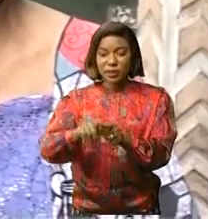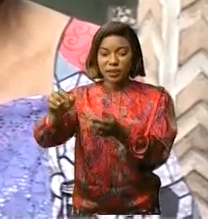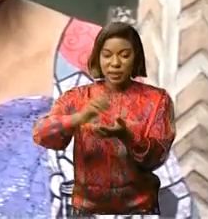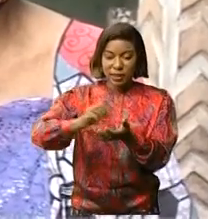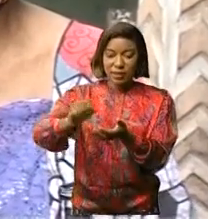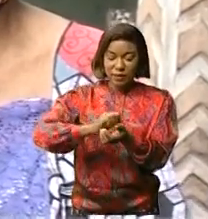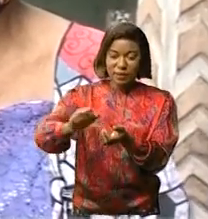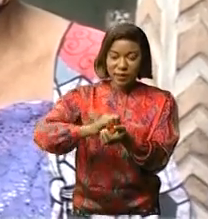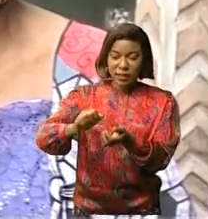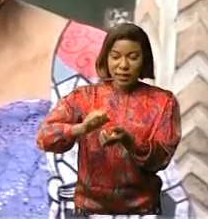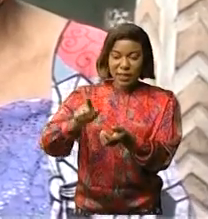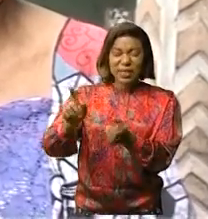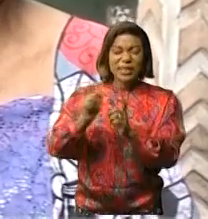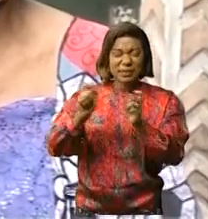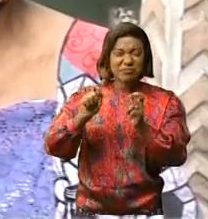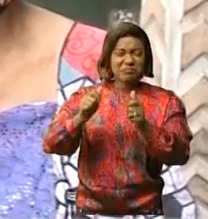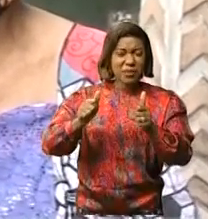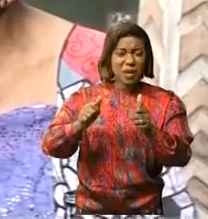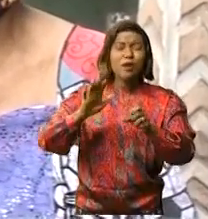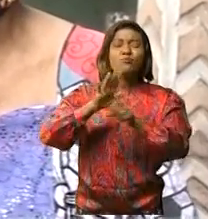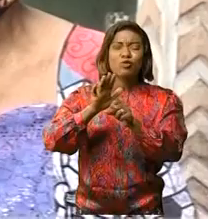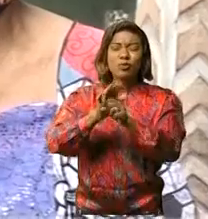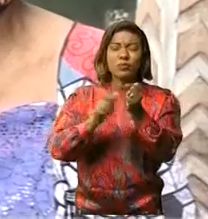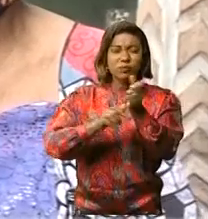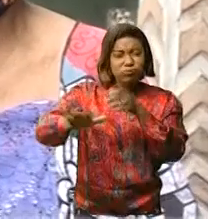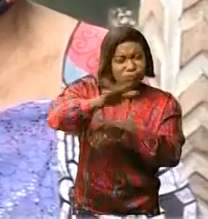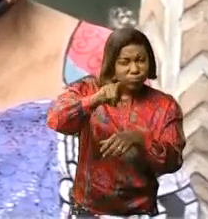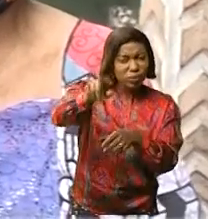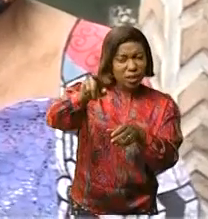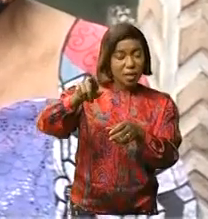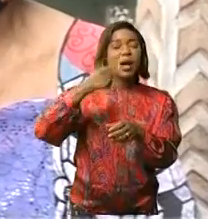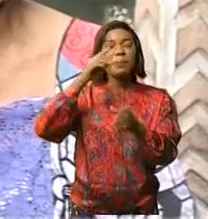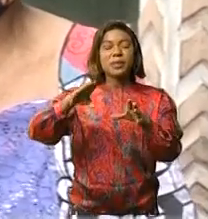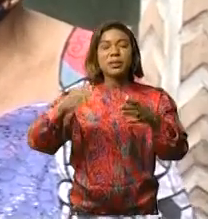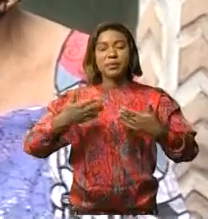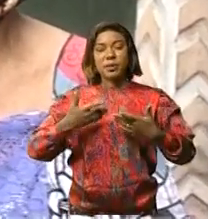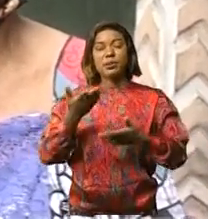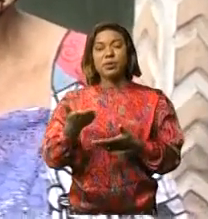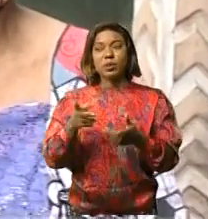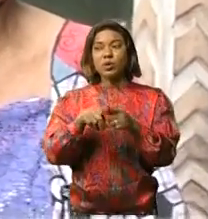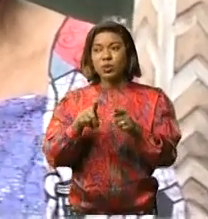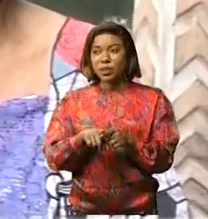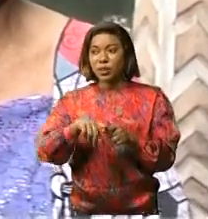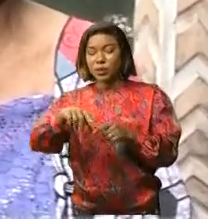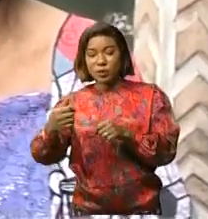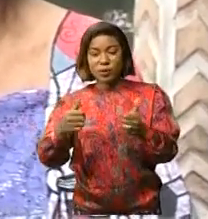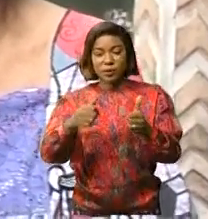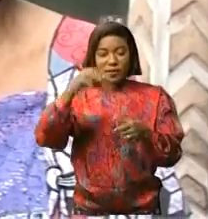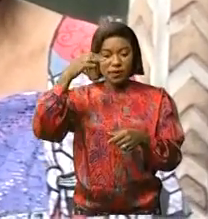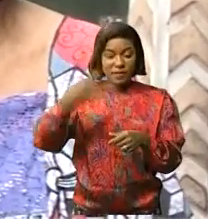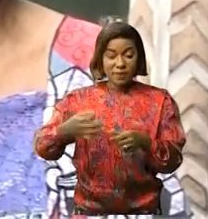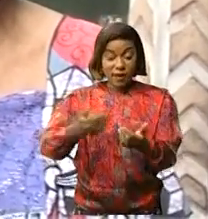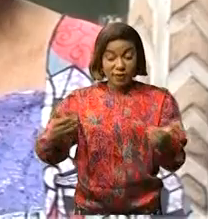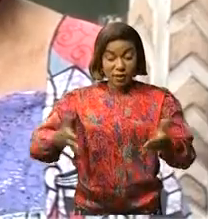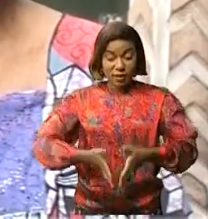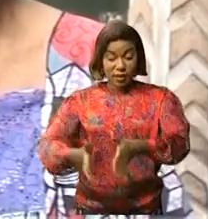savonnerie, un savon très bien apprécié par ses clients, et ce, avec l'aide de ses semblables autrefois, enfants de la rue. Je